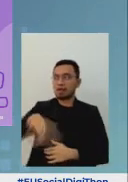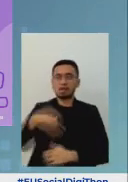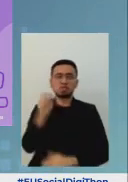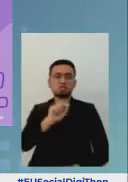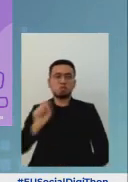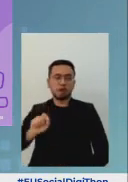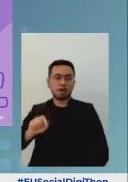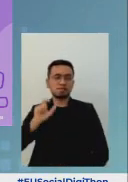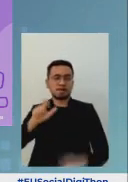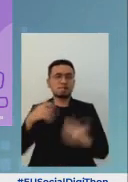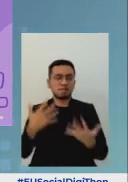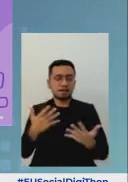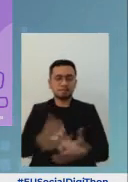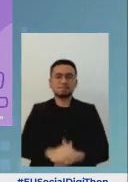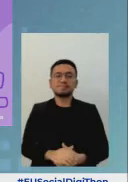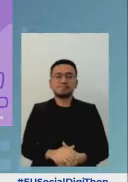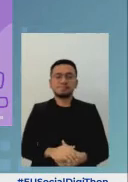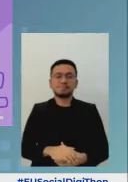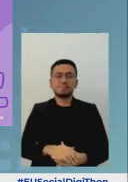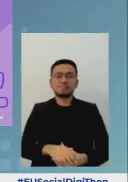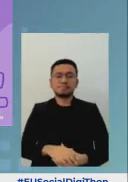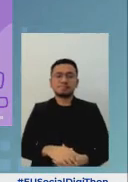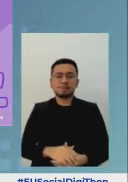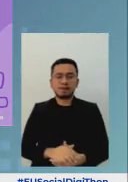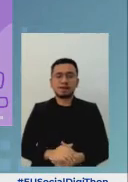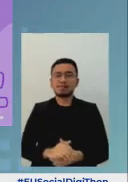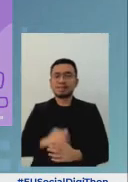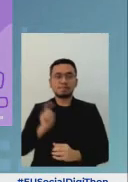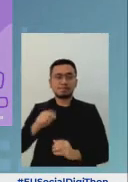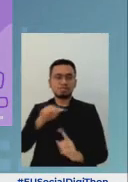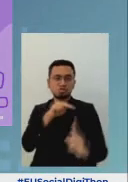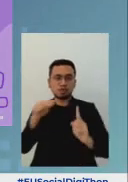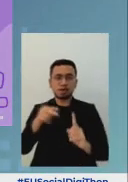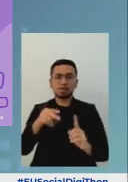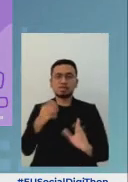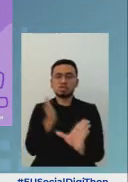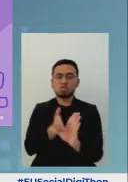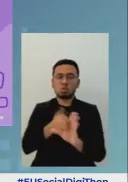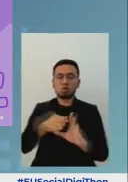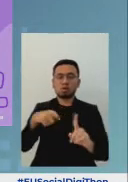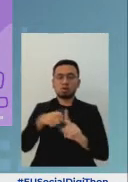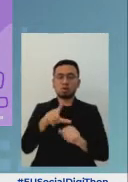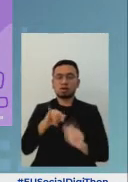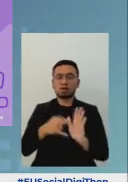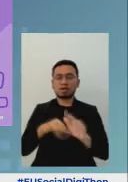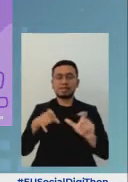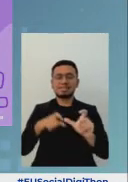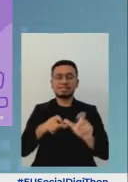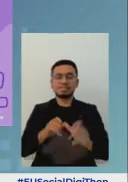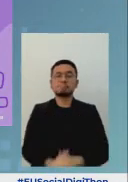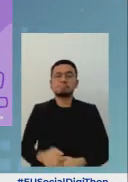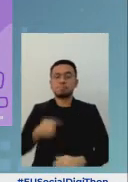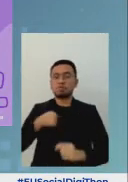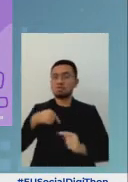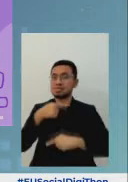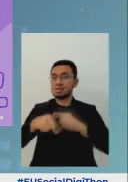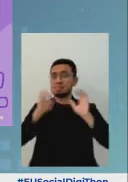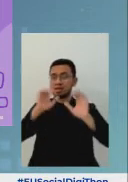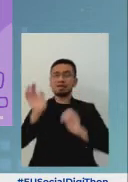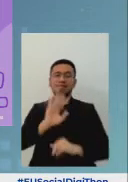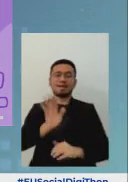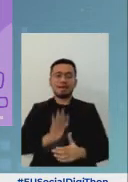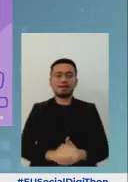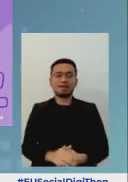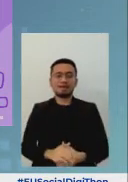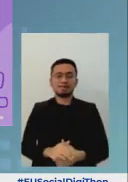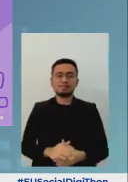ataupun profesional. Tapi karena saya ini kan psikolog klinis ya, mungkin saya nggak bisa banyak-banyak cerita, tapi saya akan cerita apa sih sebetulnya dikerjakan